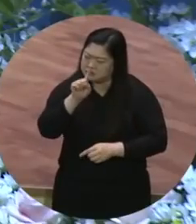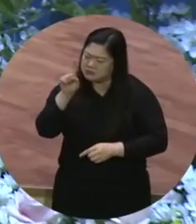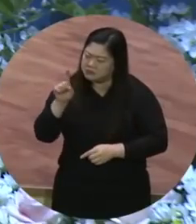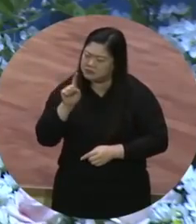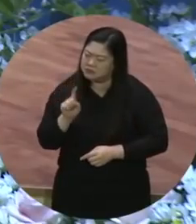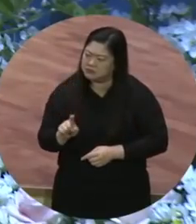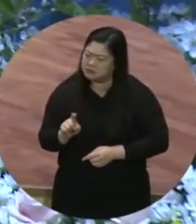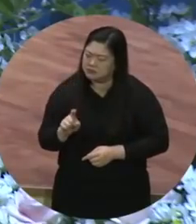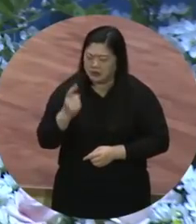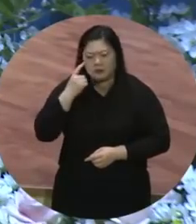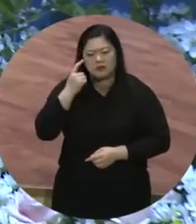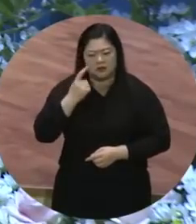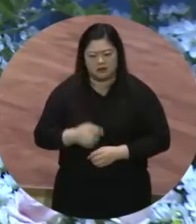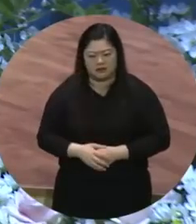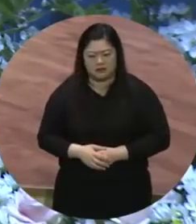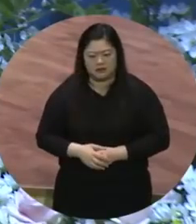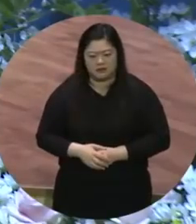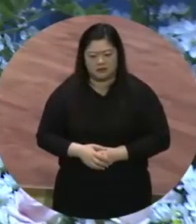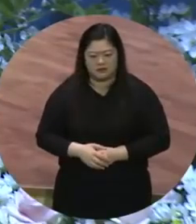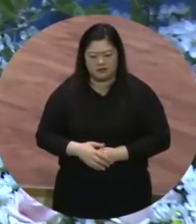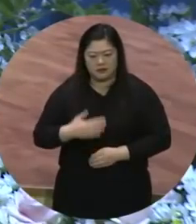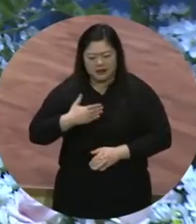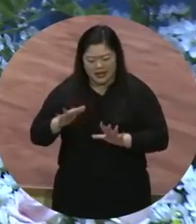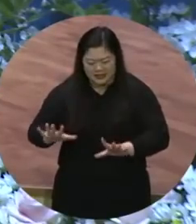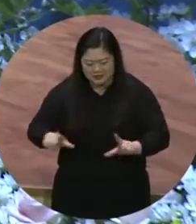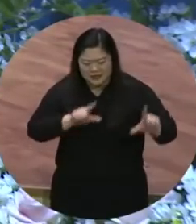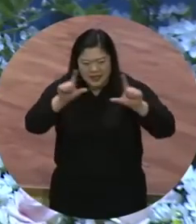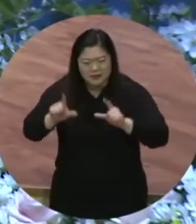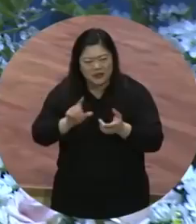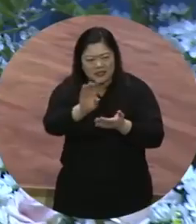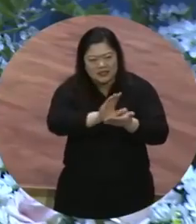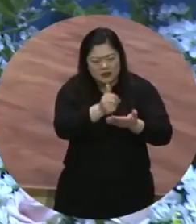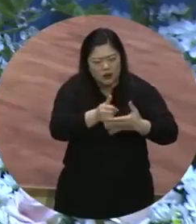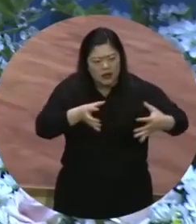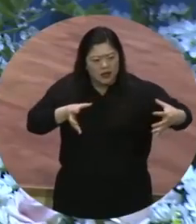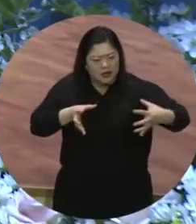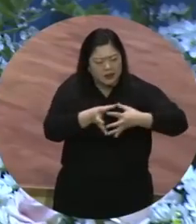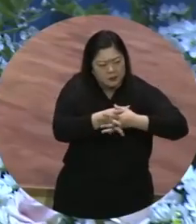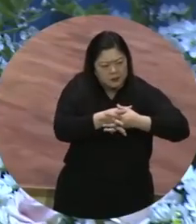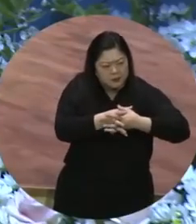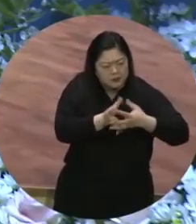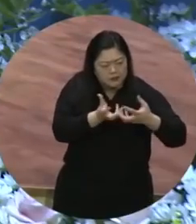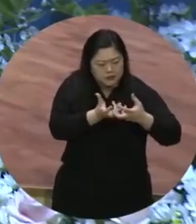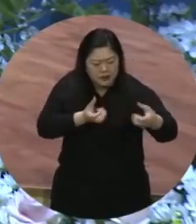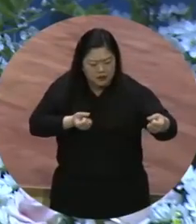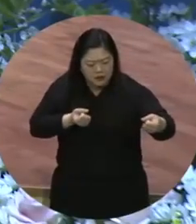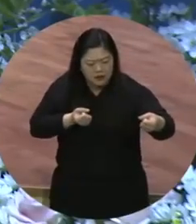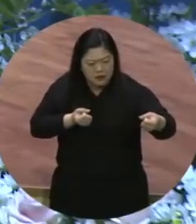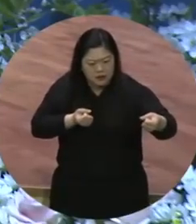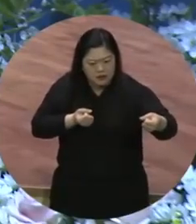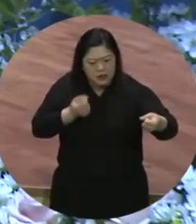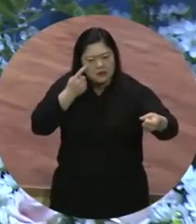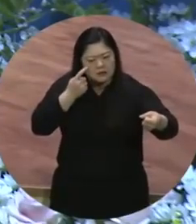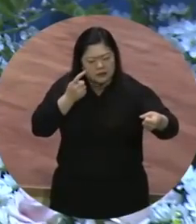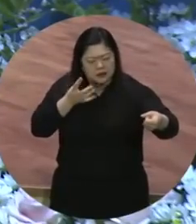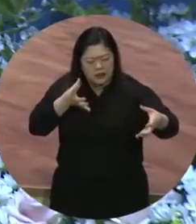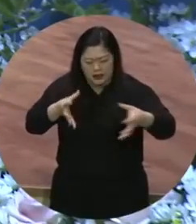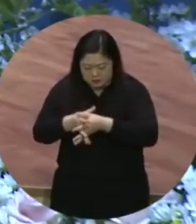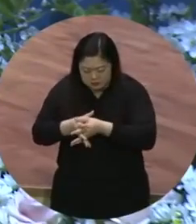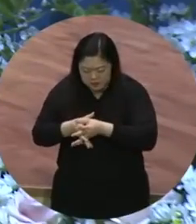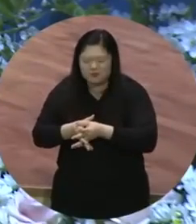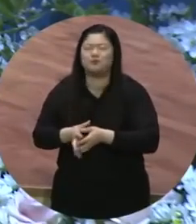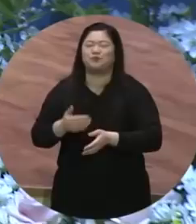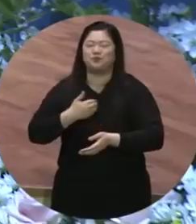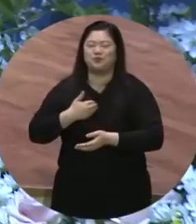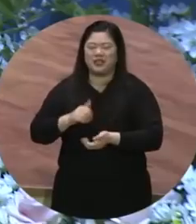있는가? 그리스도와 함께 산다고 하면 나는 부활 인생이다. 죽음이 없다.